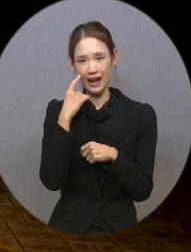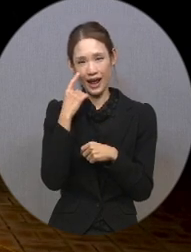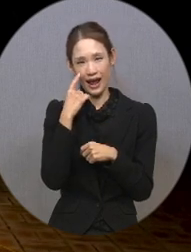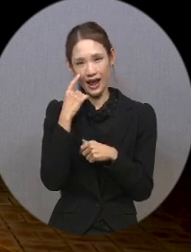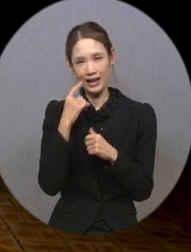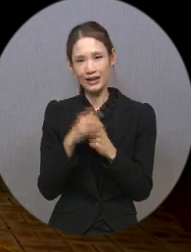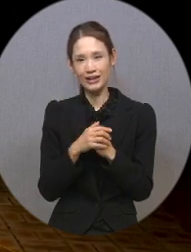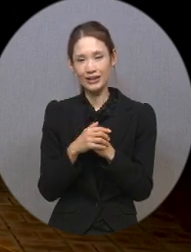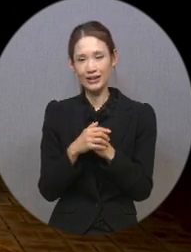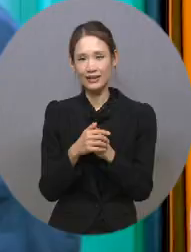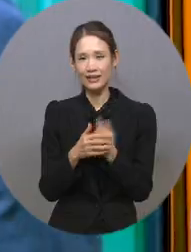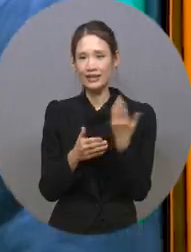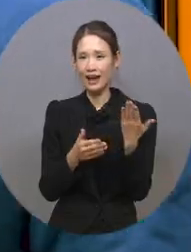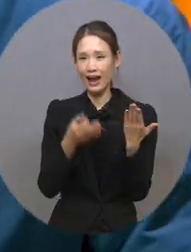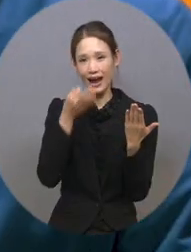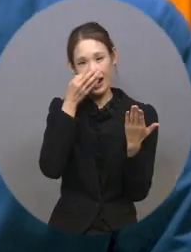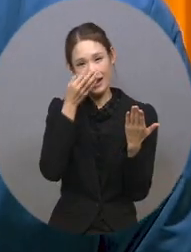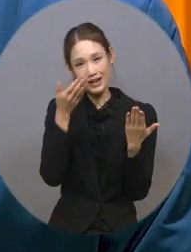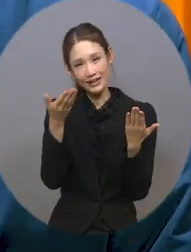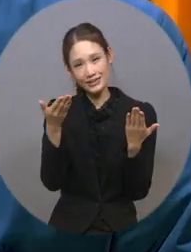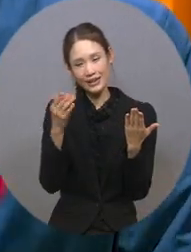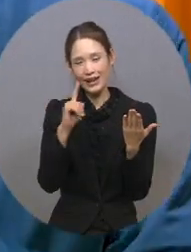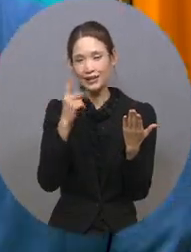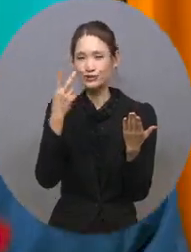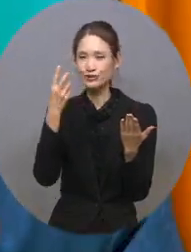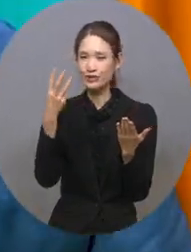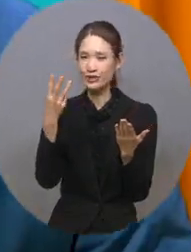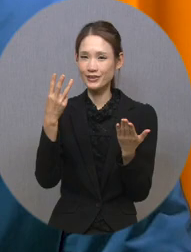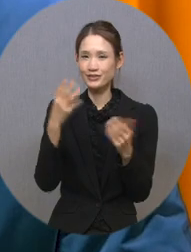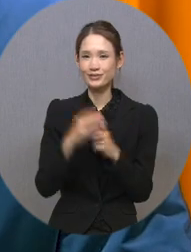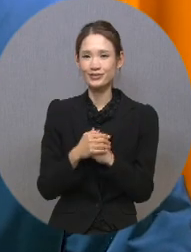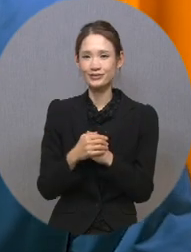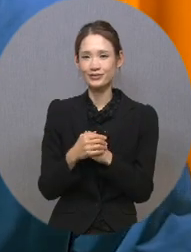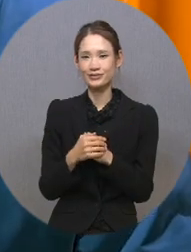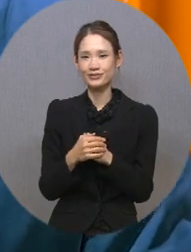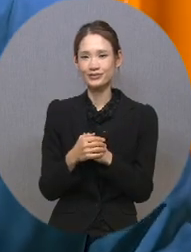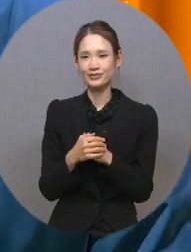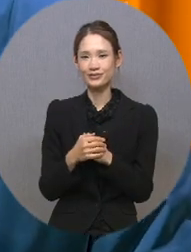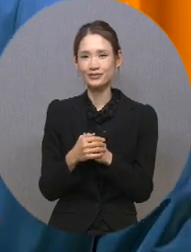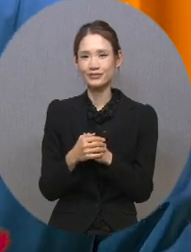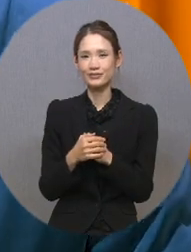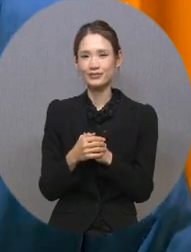잡아주시고. 잡아보시고. 하나, 둘, 셋.